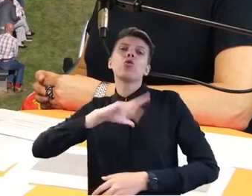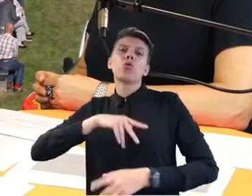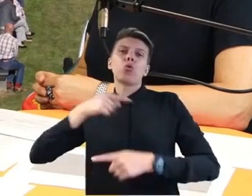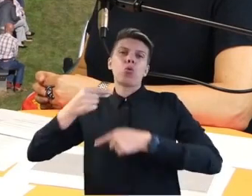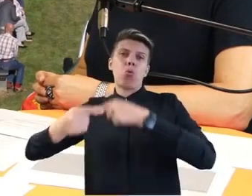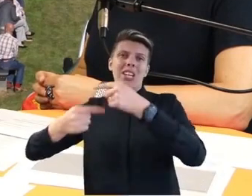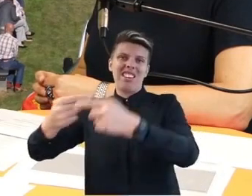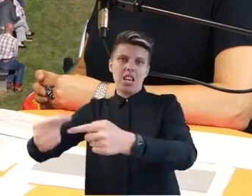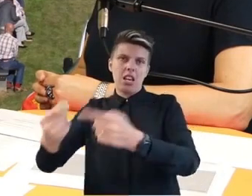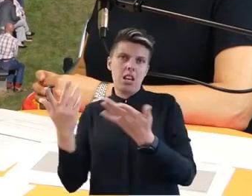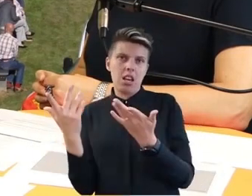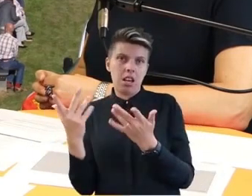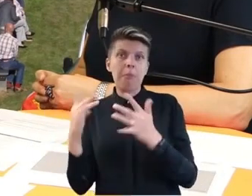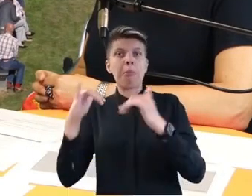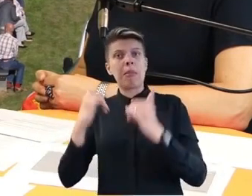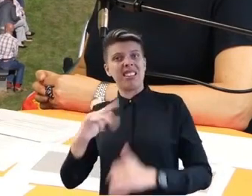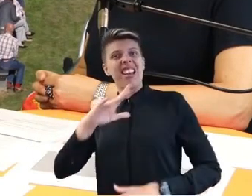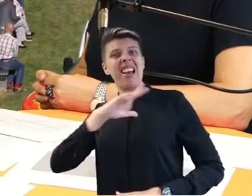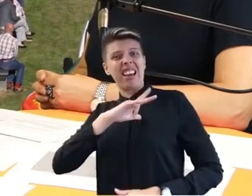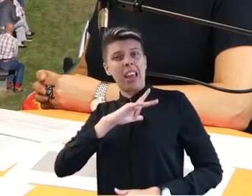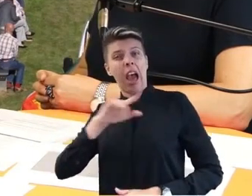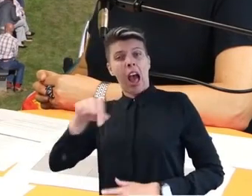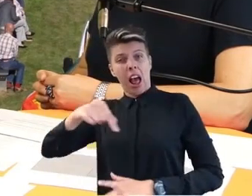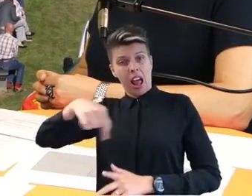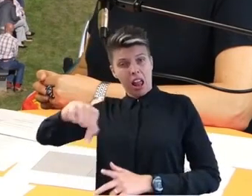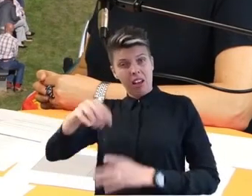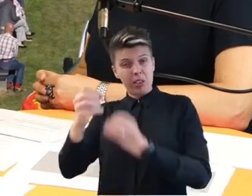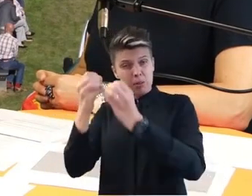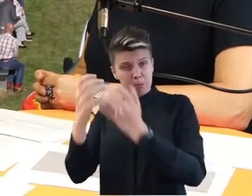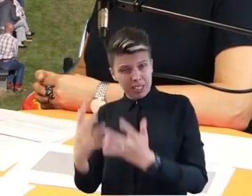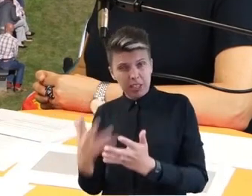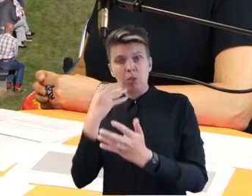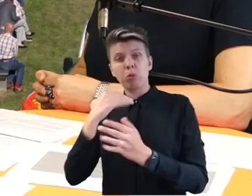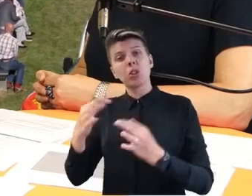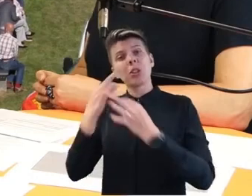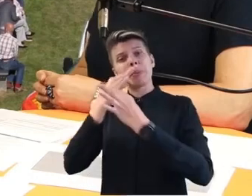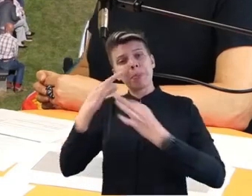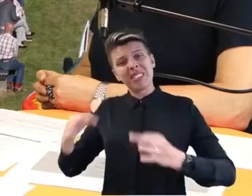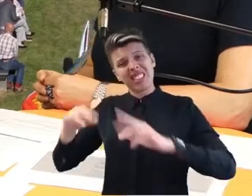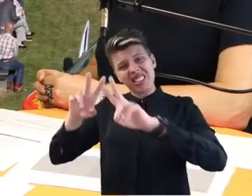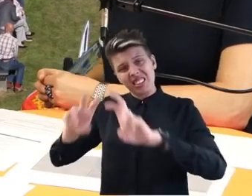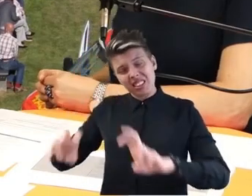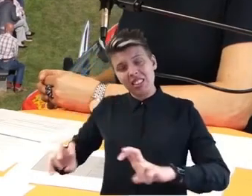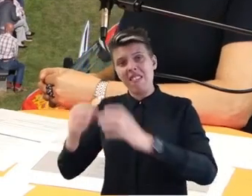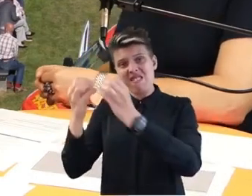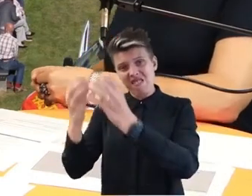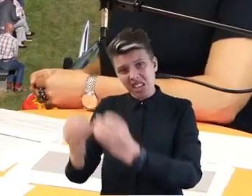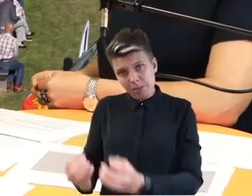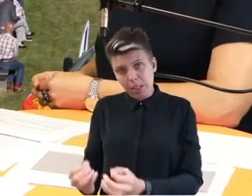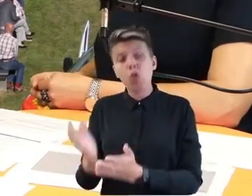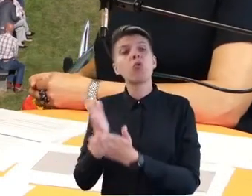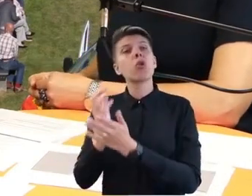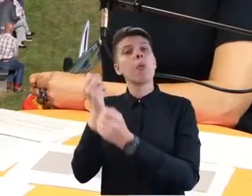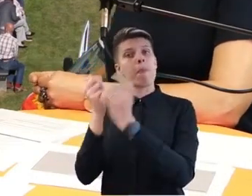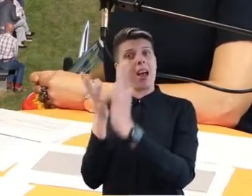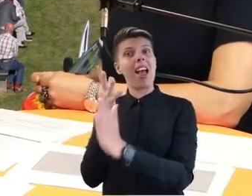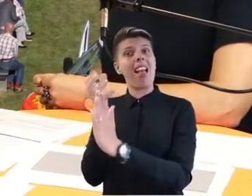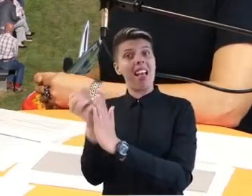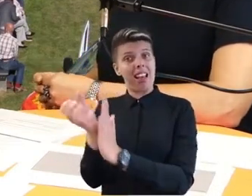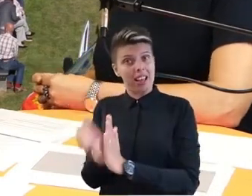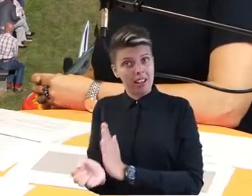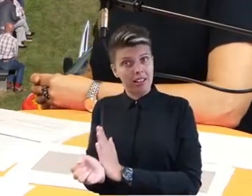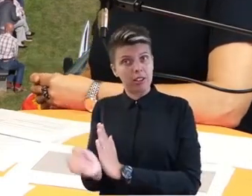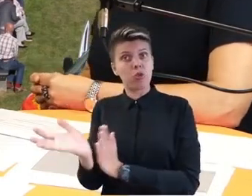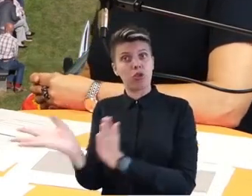realität angeschaut hat und da erkenntnisse eben ja herausgezogen hat und da zeichnet sich